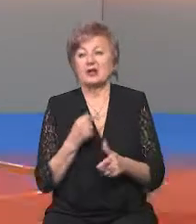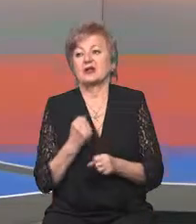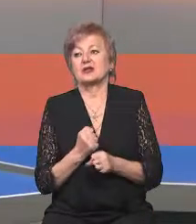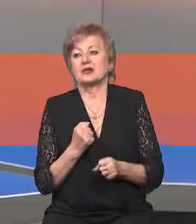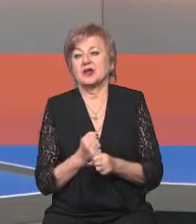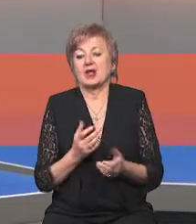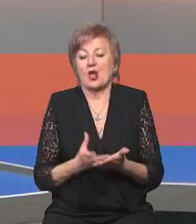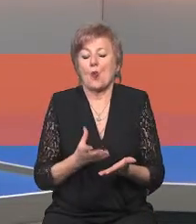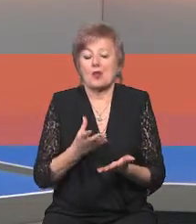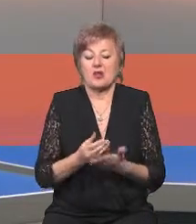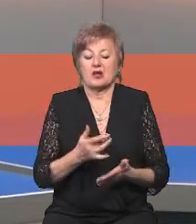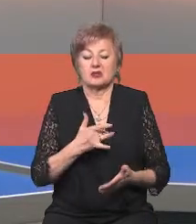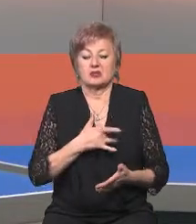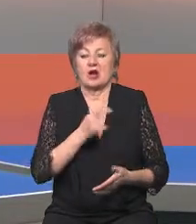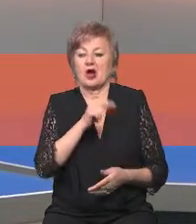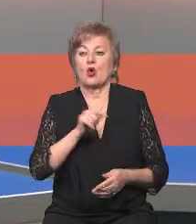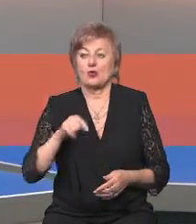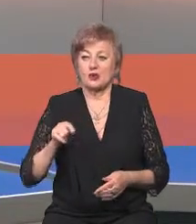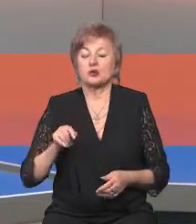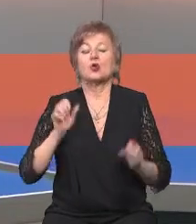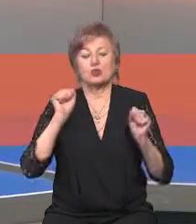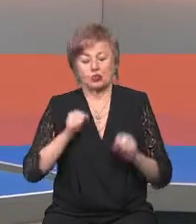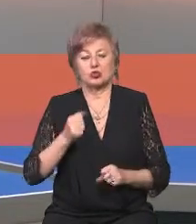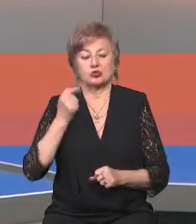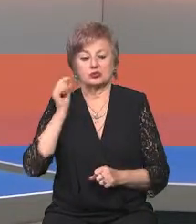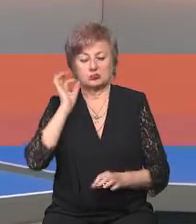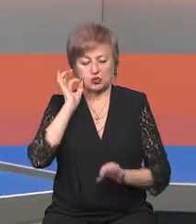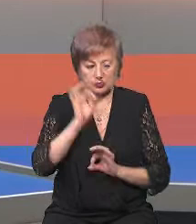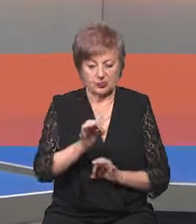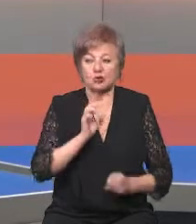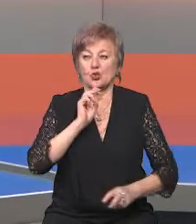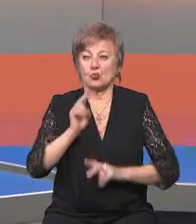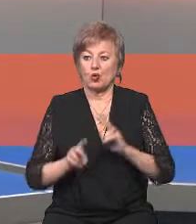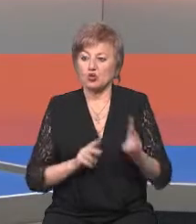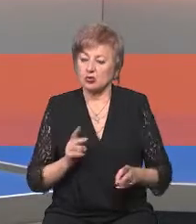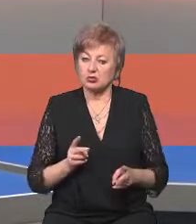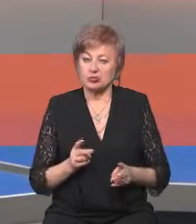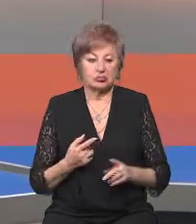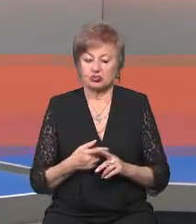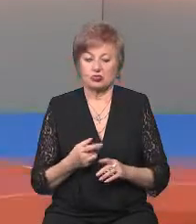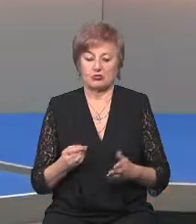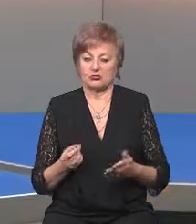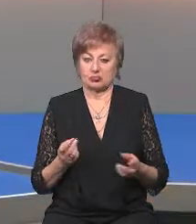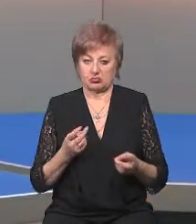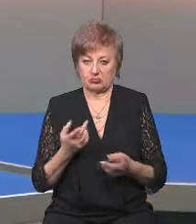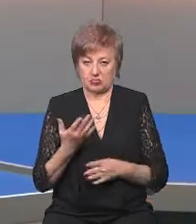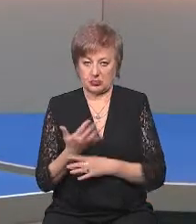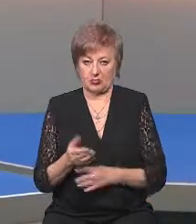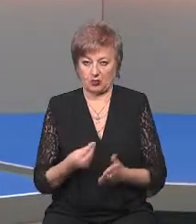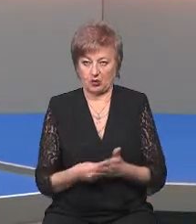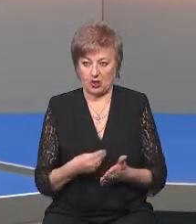наприклад, платну кардіограму, ви можете телефонувати і робити скаргу Національної служби здоров'я, і